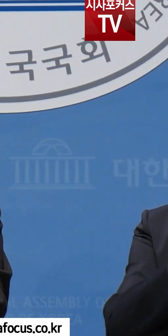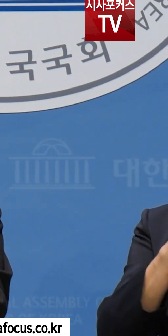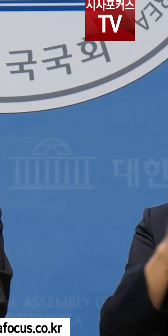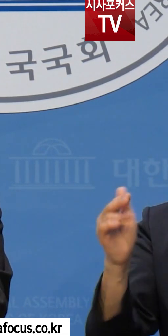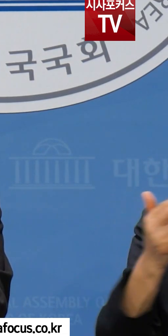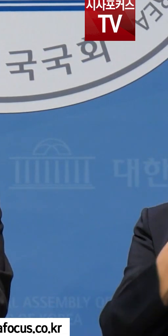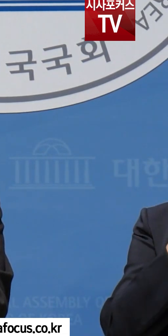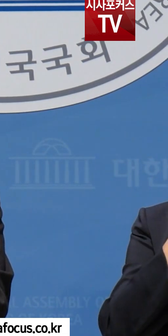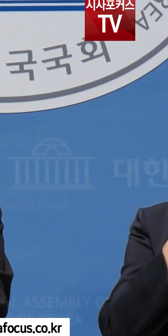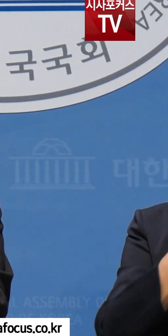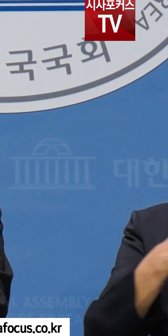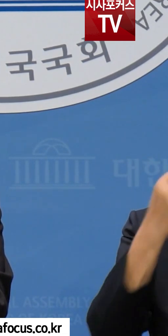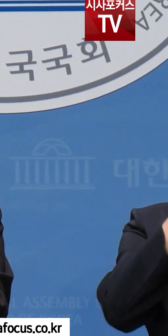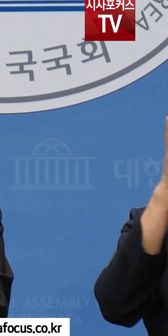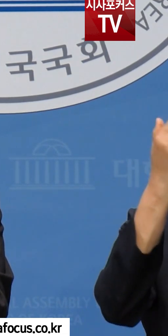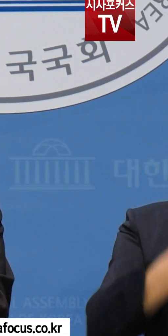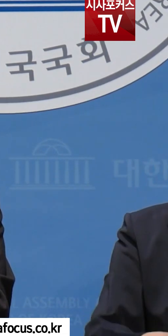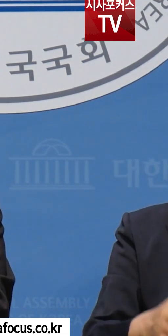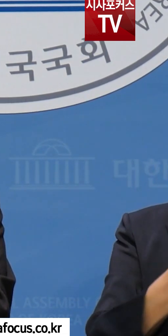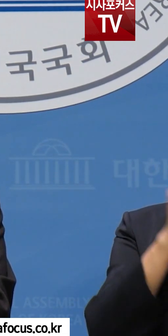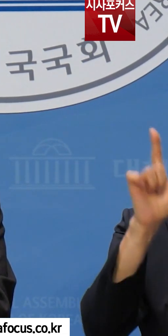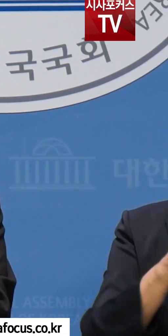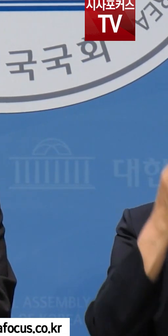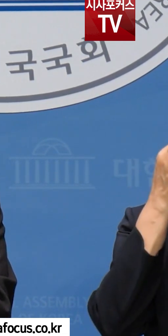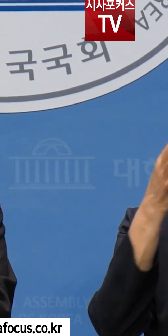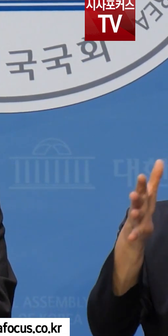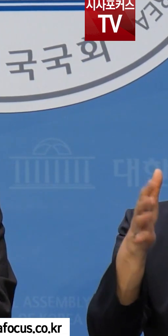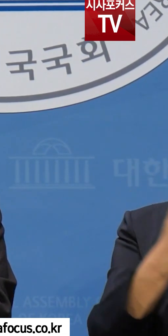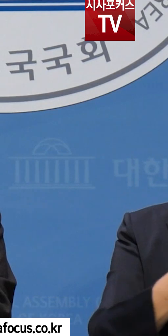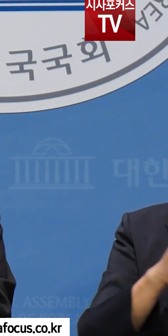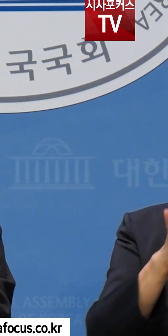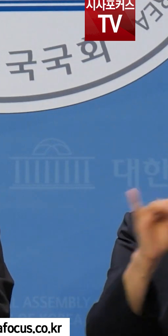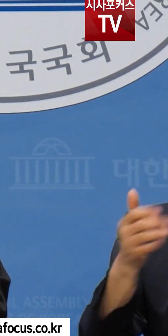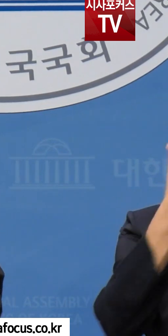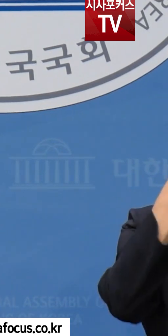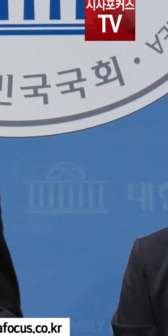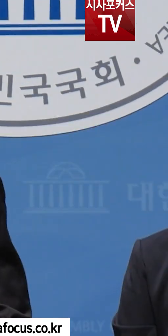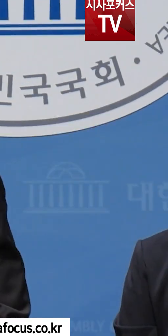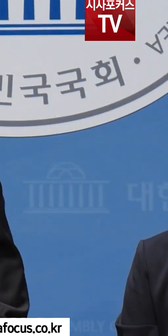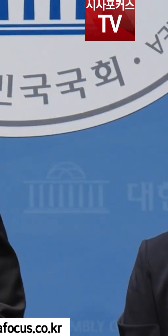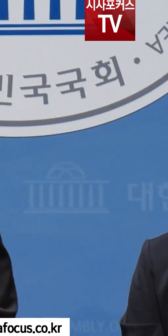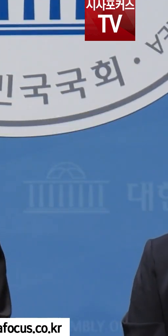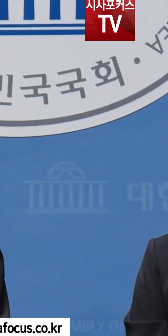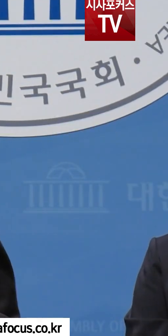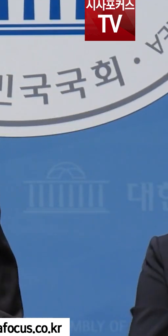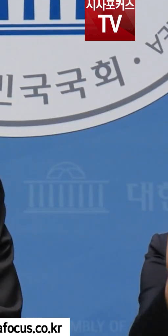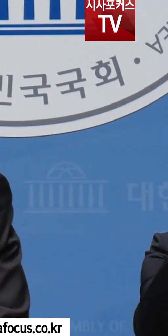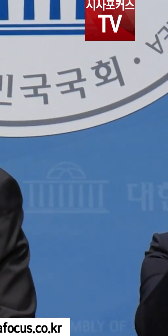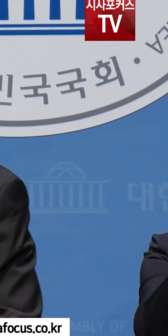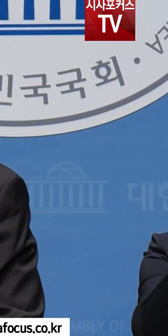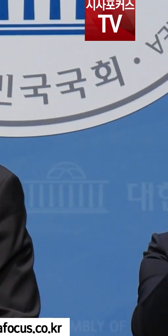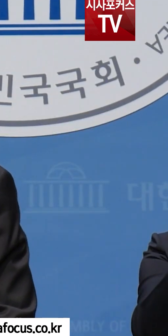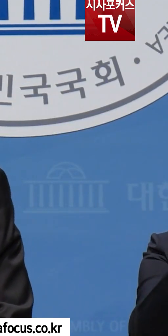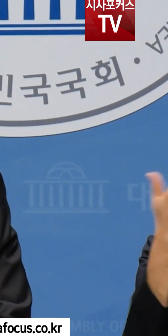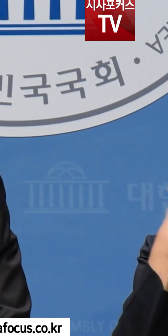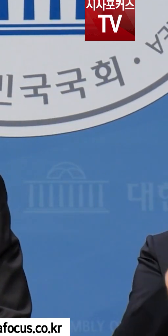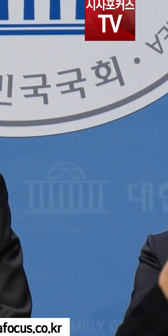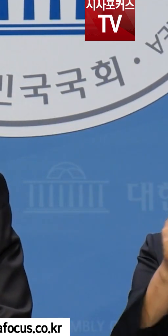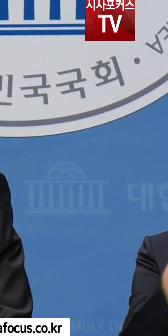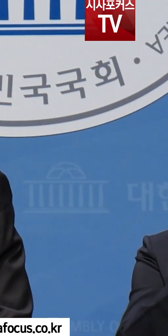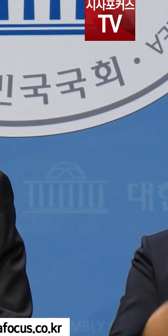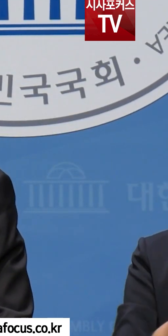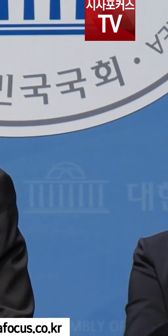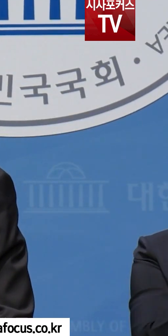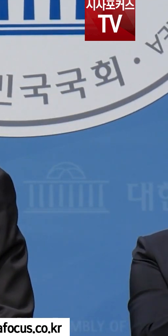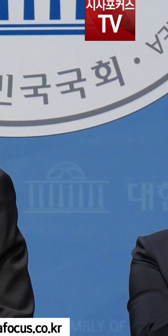처우 개선 예산을 삭감하는 행태를 보이는 것은 국민 기만입니다. 다섯째, 전세 사기 피해